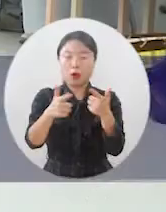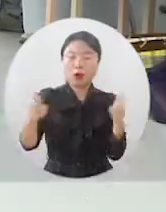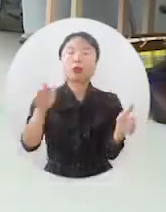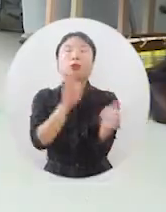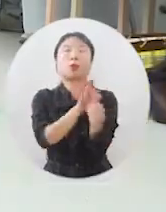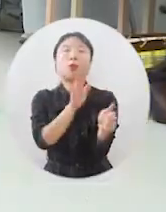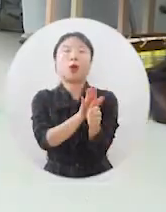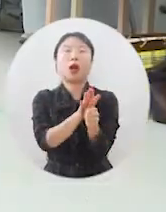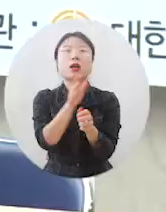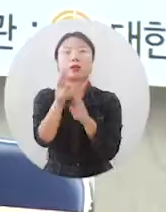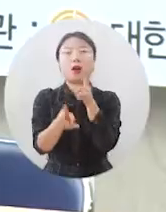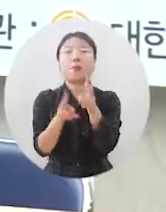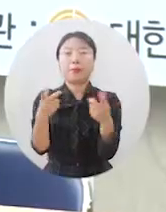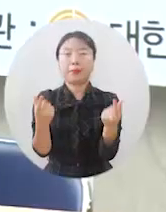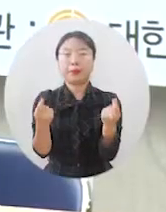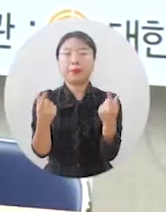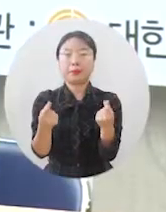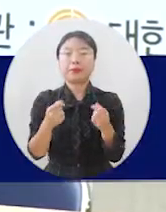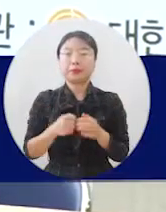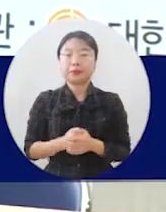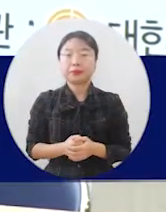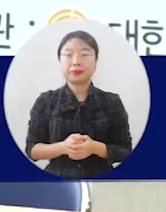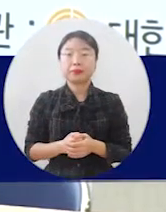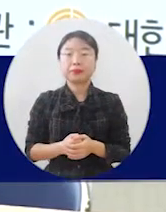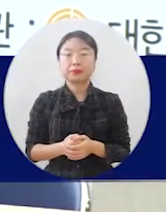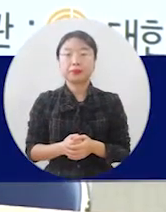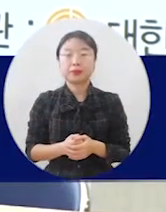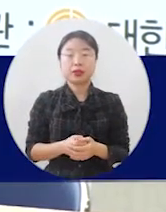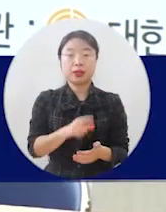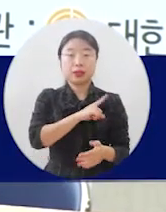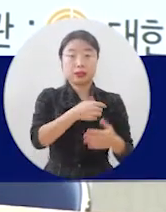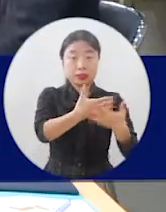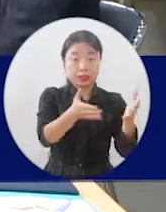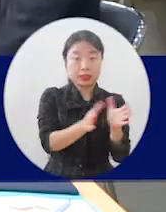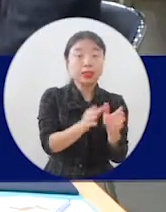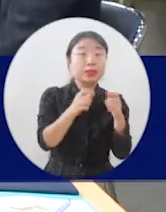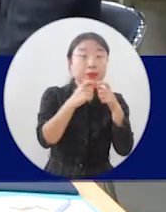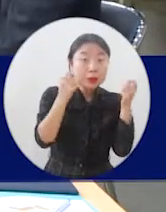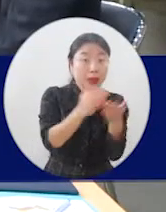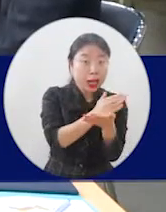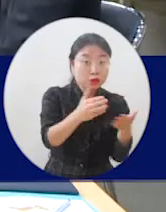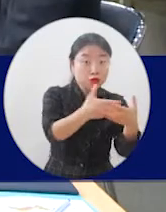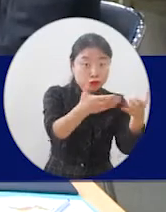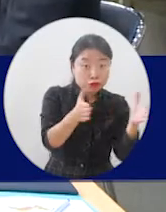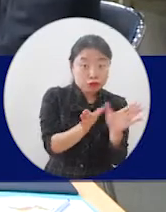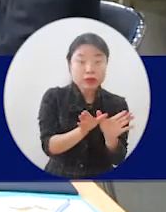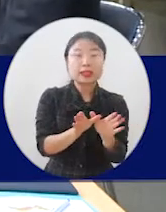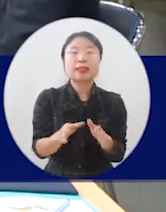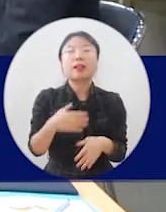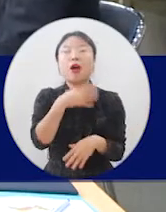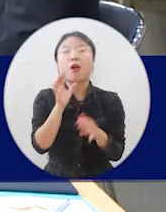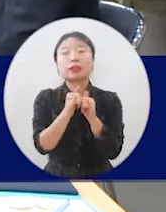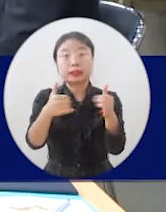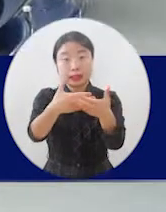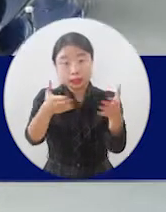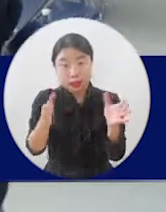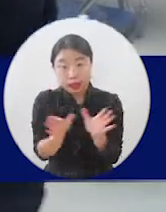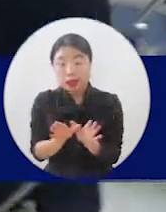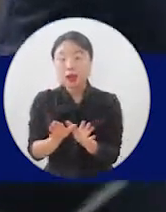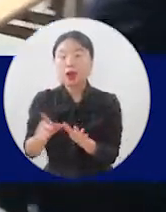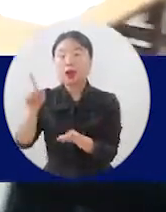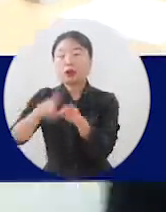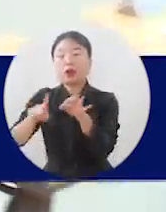후원하는 사업입니다. 이날 협약식에는 미소 나눔, 의왕 시니어 클럽, 청계사, 경기중앙교회